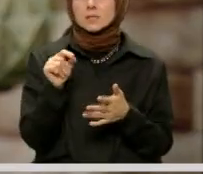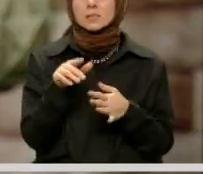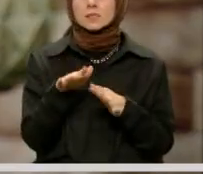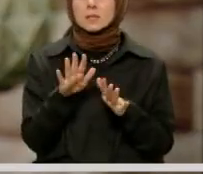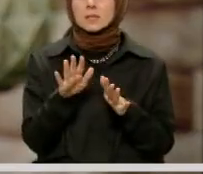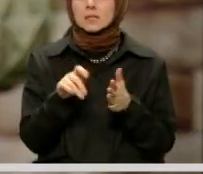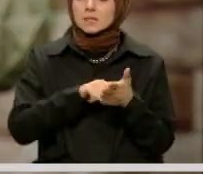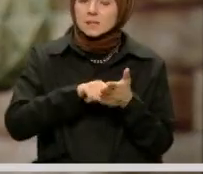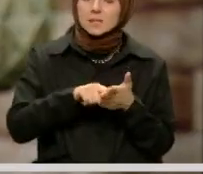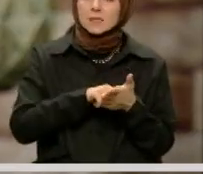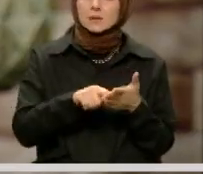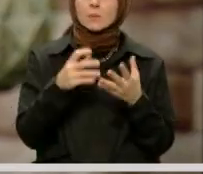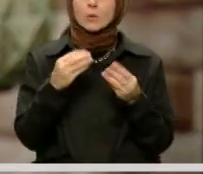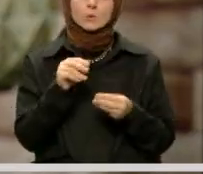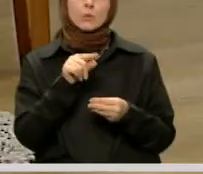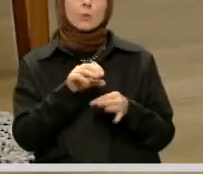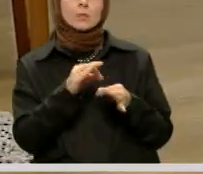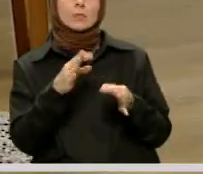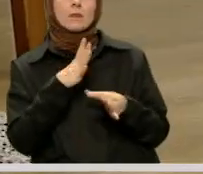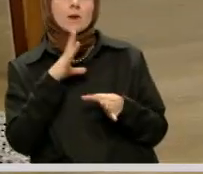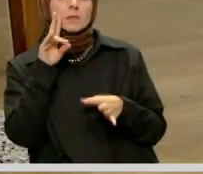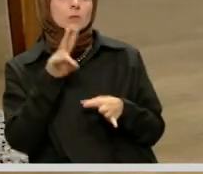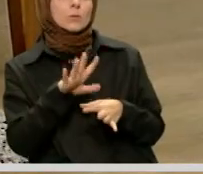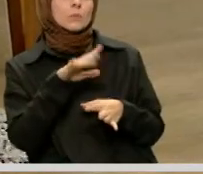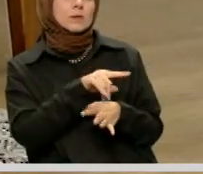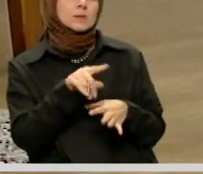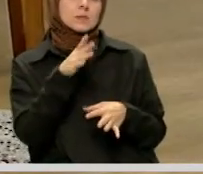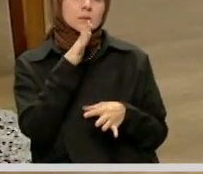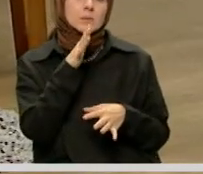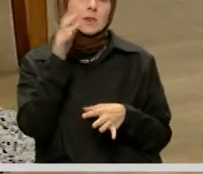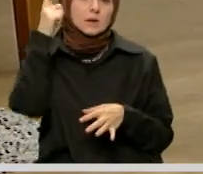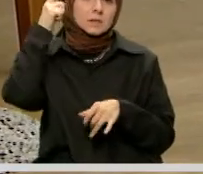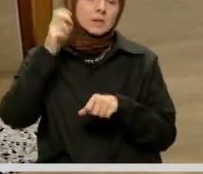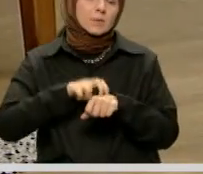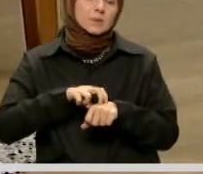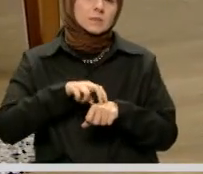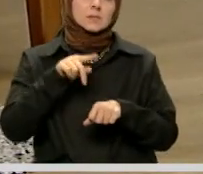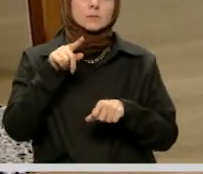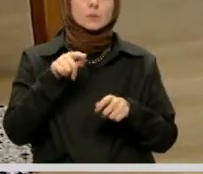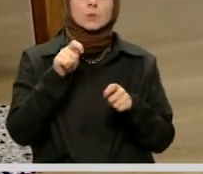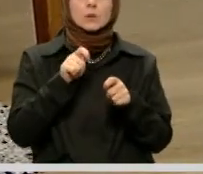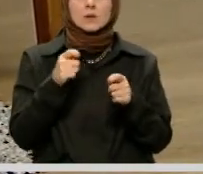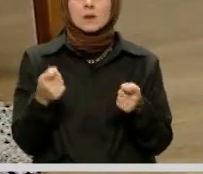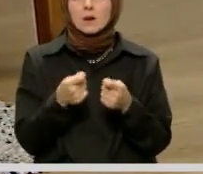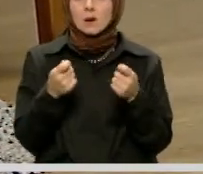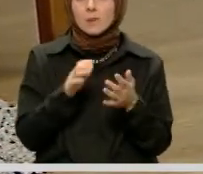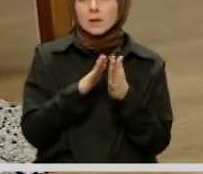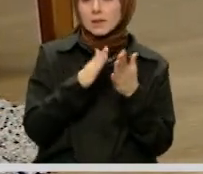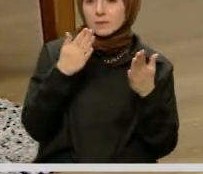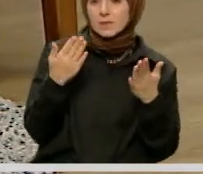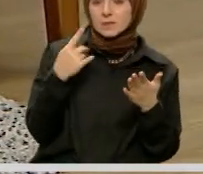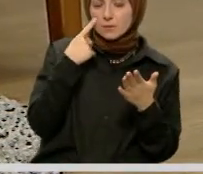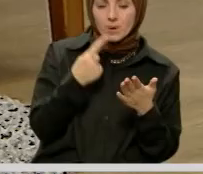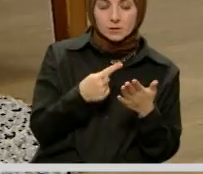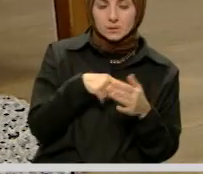Silgiyle silinir. Orada ne vardı görülmez bile. Siz bile hatırlamazsınız. Amel defterinize baktığınızda üzerinde çizgiler olan